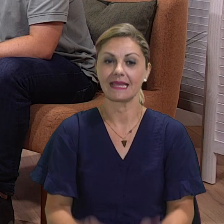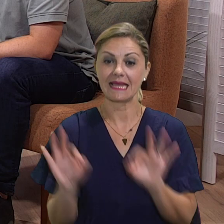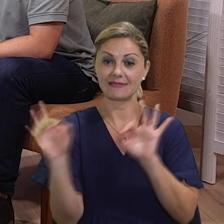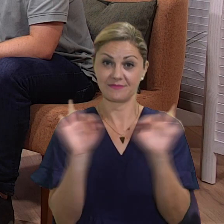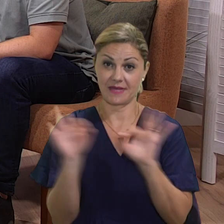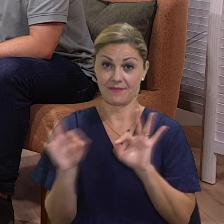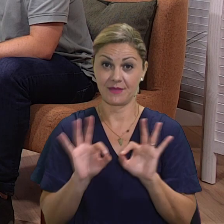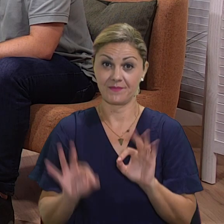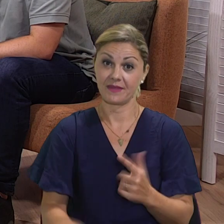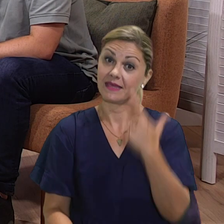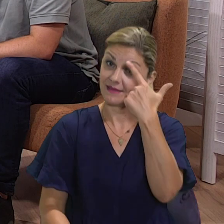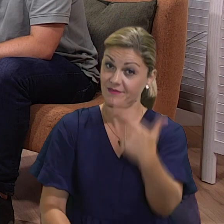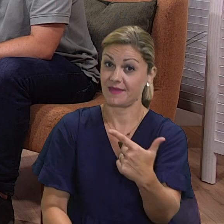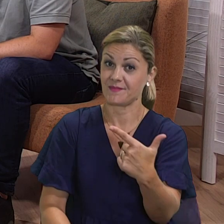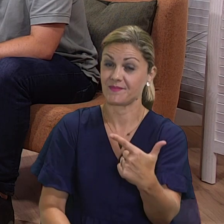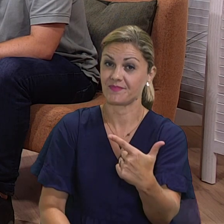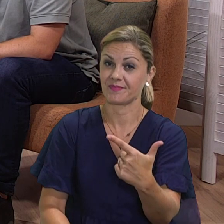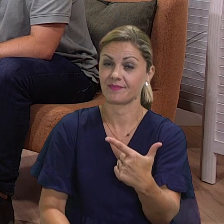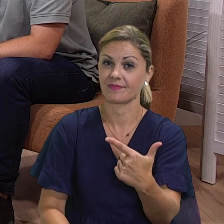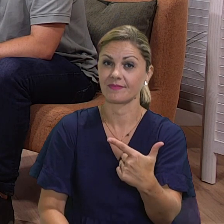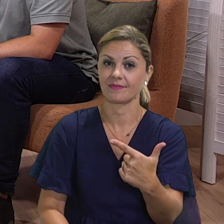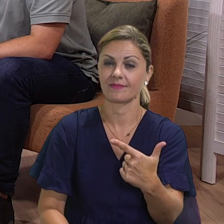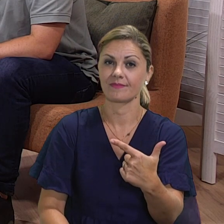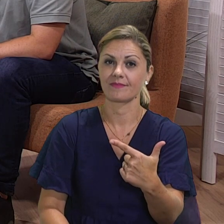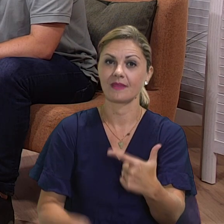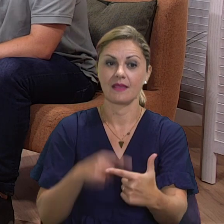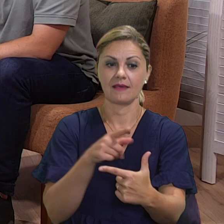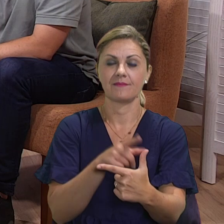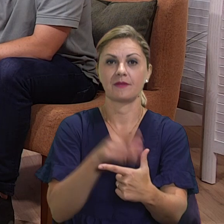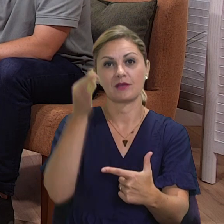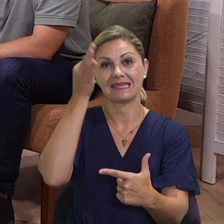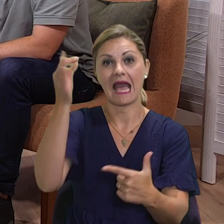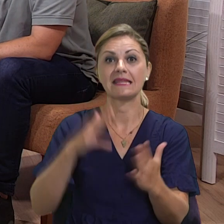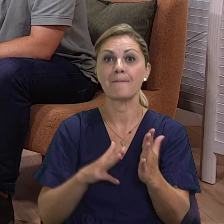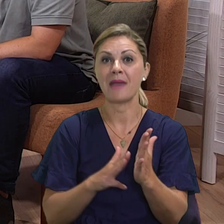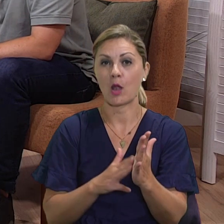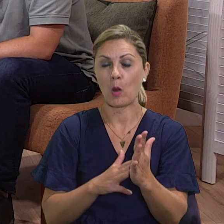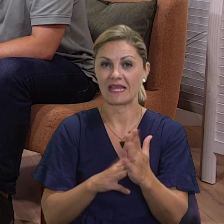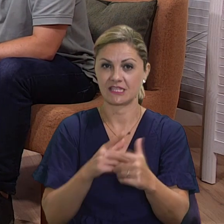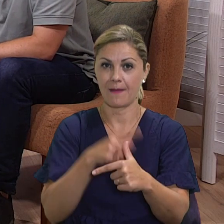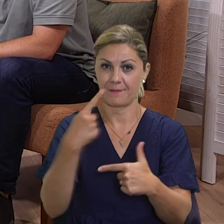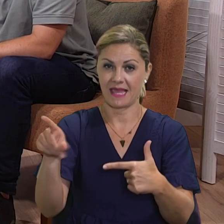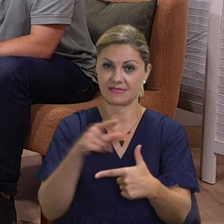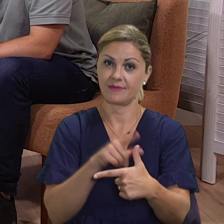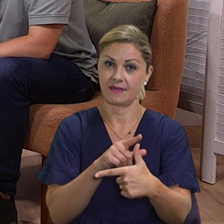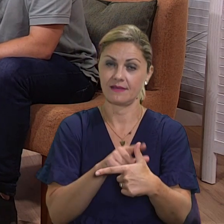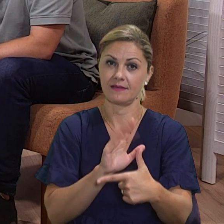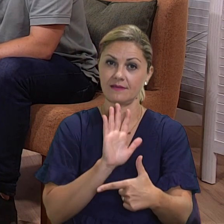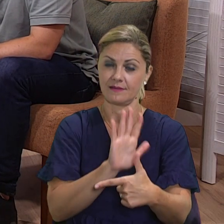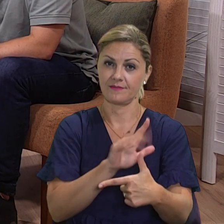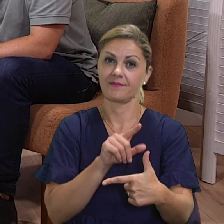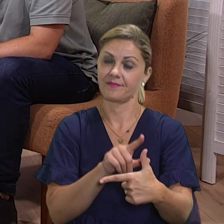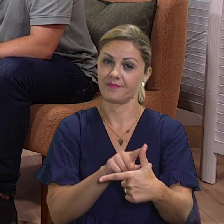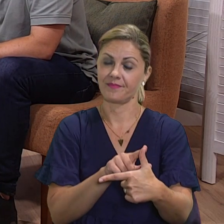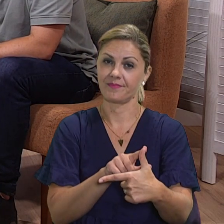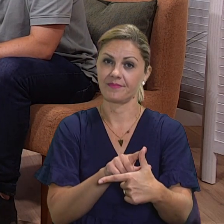odumir. Spremio sam ovdje dvije stvari. Jedna je, pošto je ovo godina naša marula, spremio sam